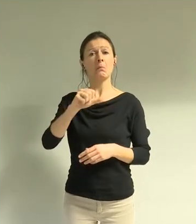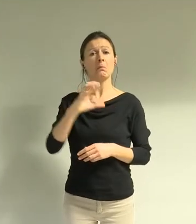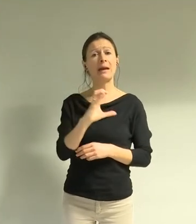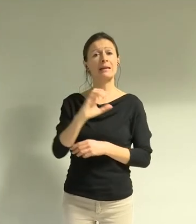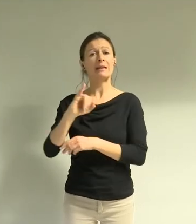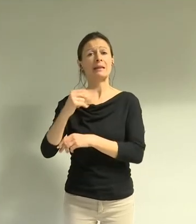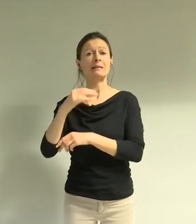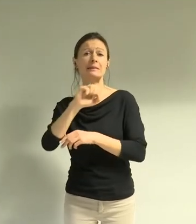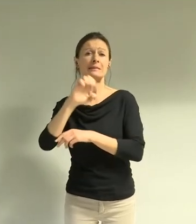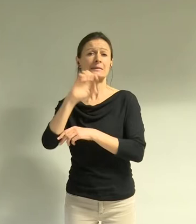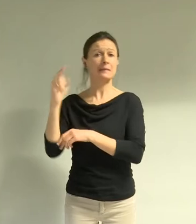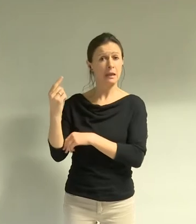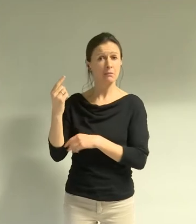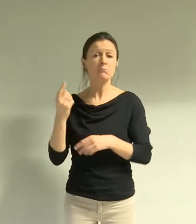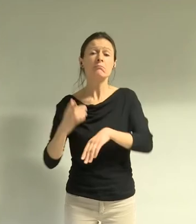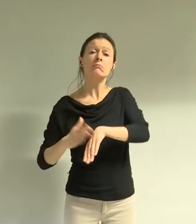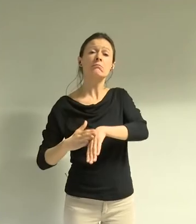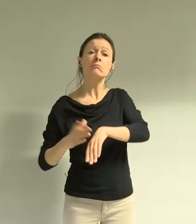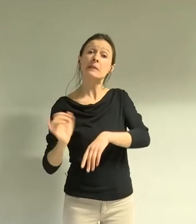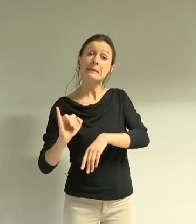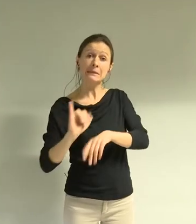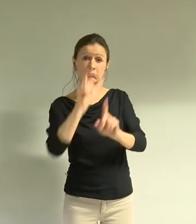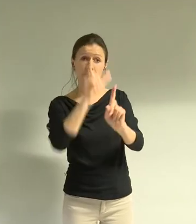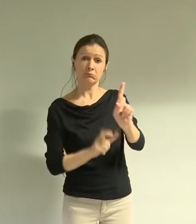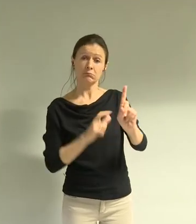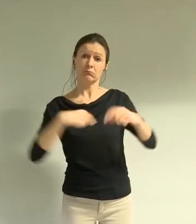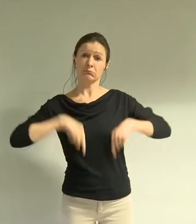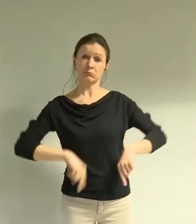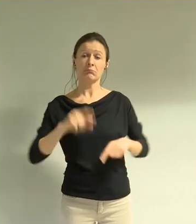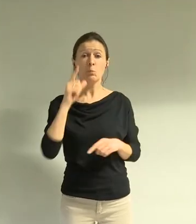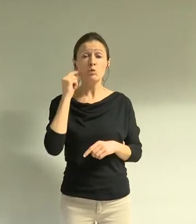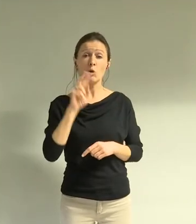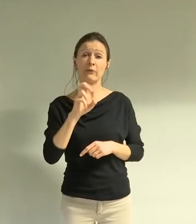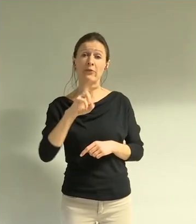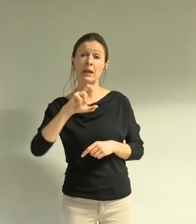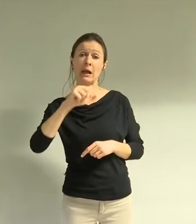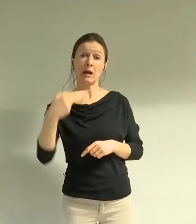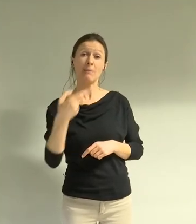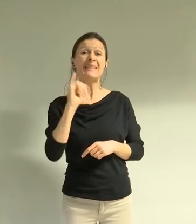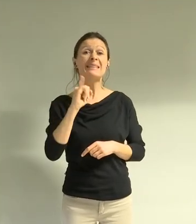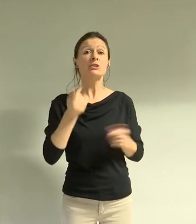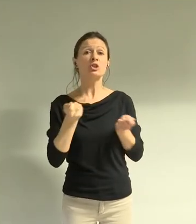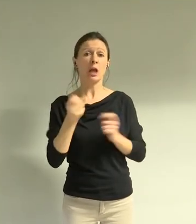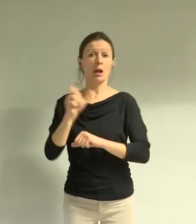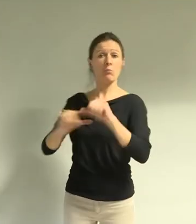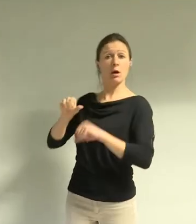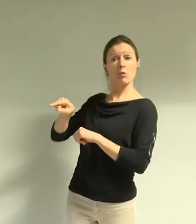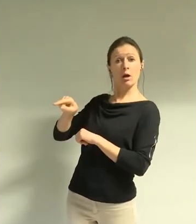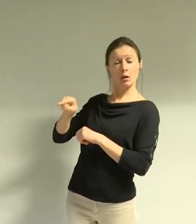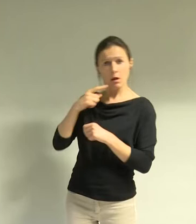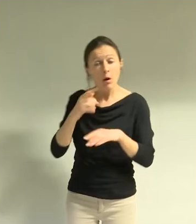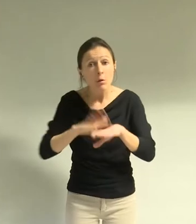à suivre au ministre de la santé olivier véran nous découvrons aujourd'hui que vous avez vous aussi votre cabinet